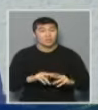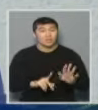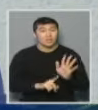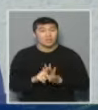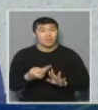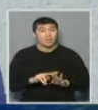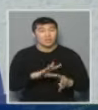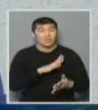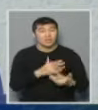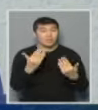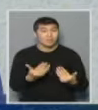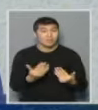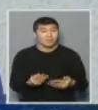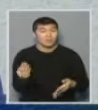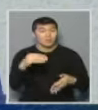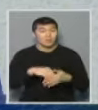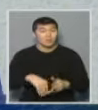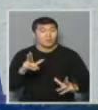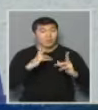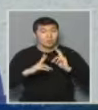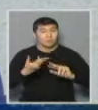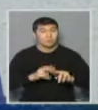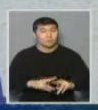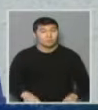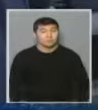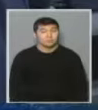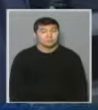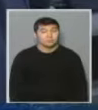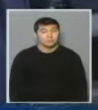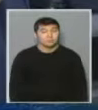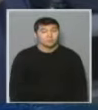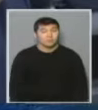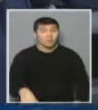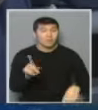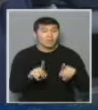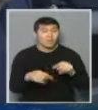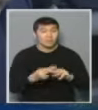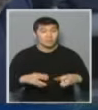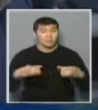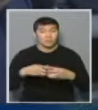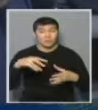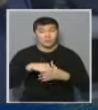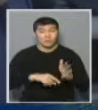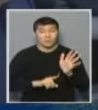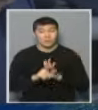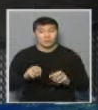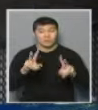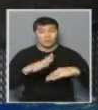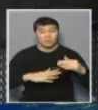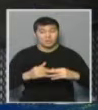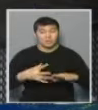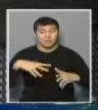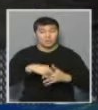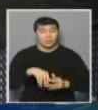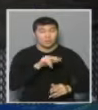Science начисляются премии со стороны университета. Некоторые компании, заявляющие о дефиците специалистов, не